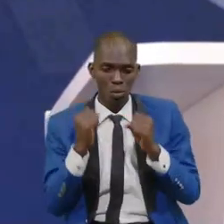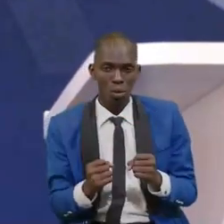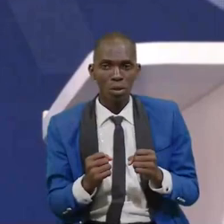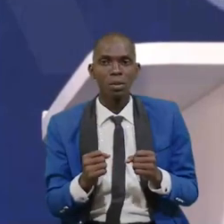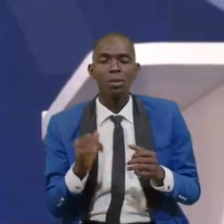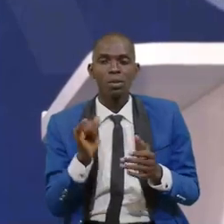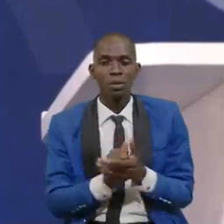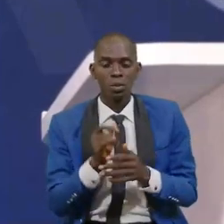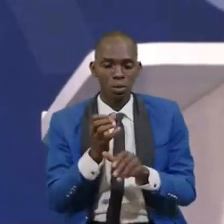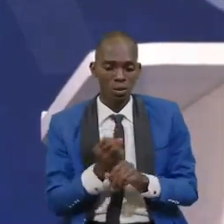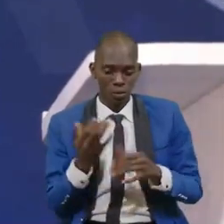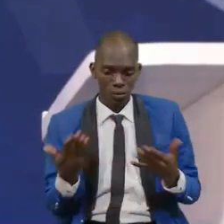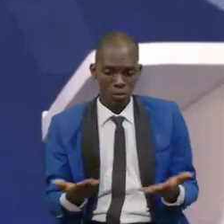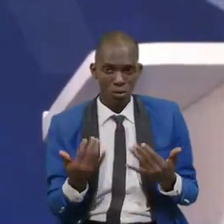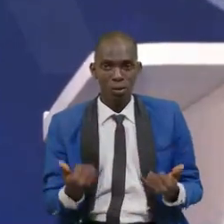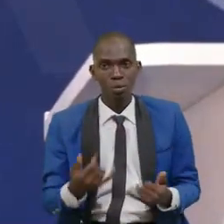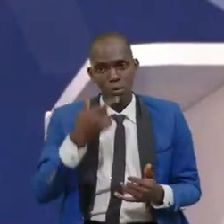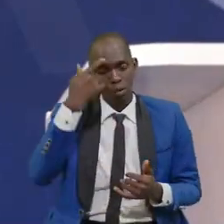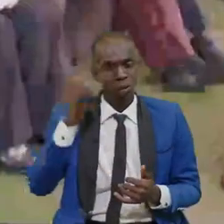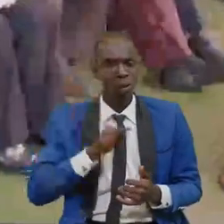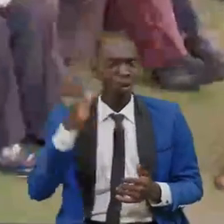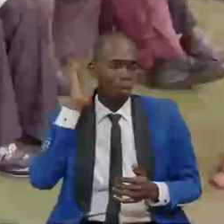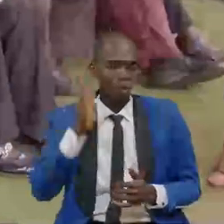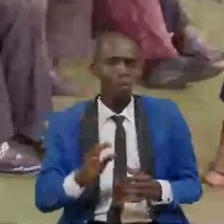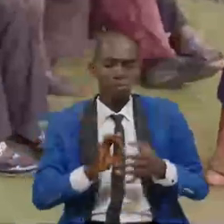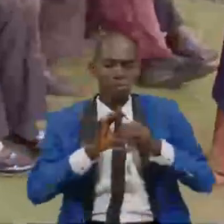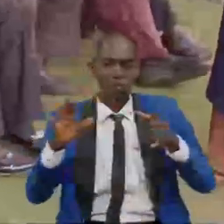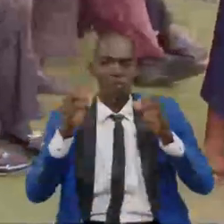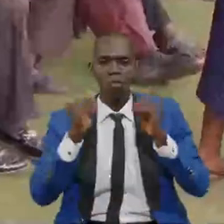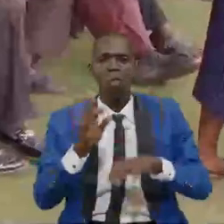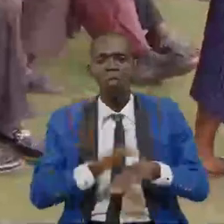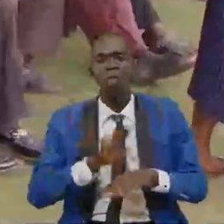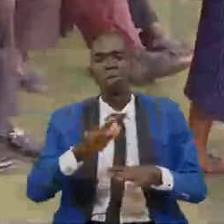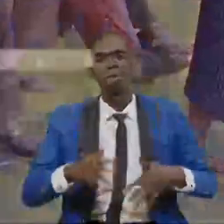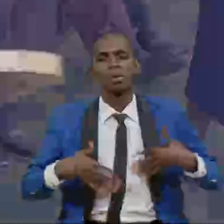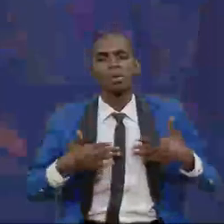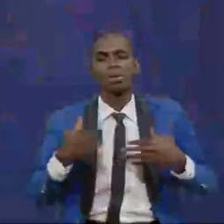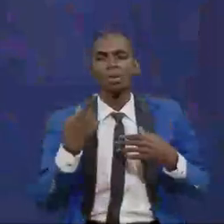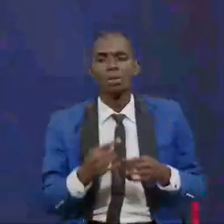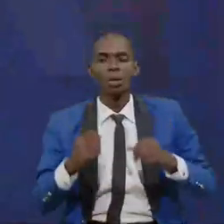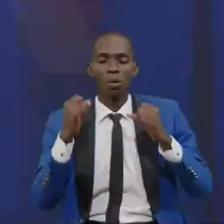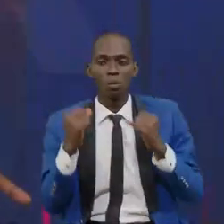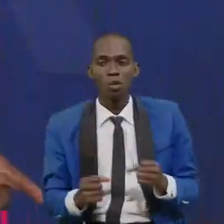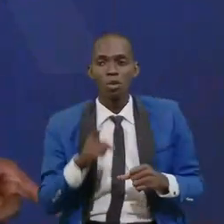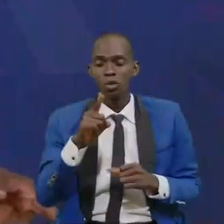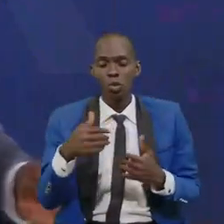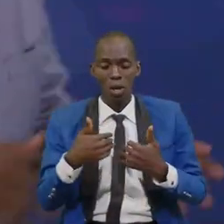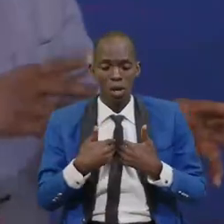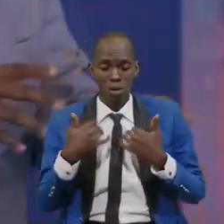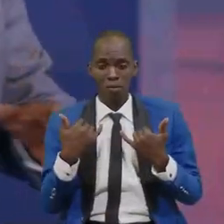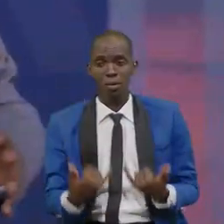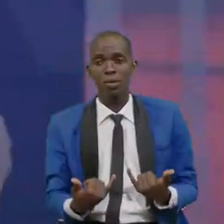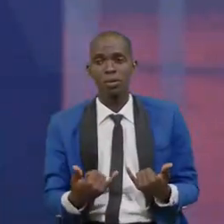que vous recevez ici maintenant, parce que je vais déclarer la puissance sur votre vie, la puissance que vous aurez